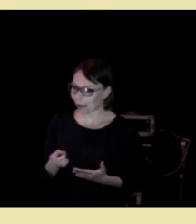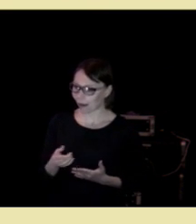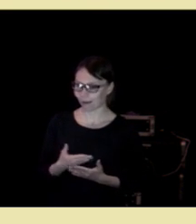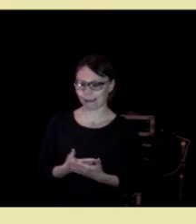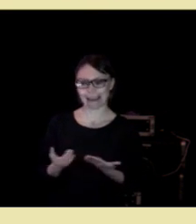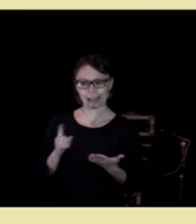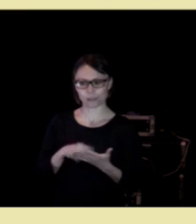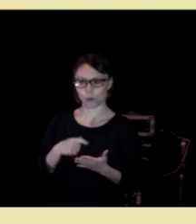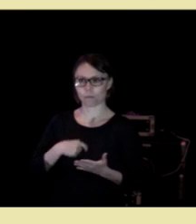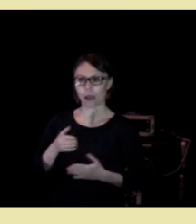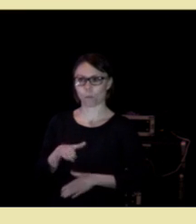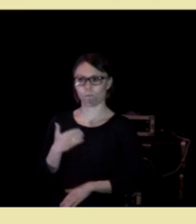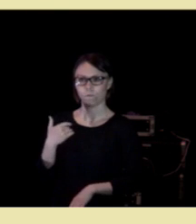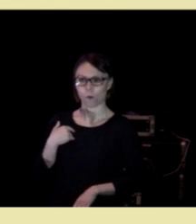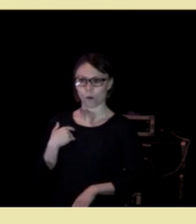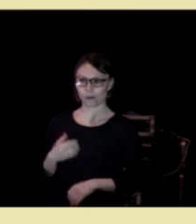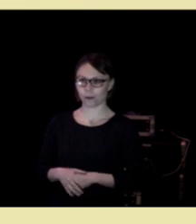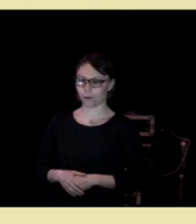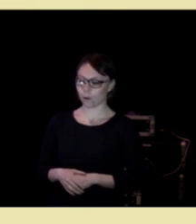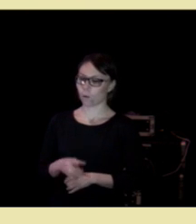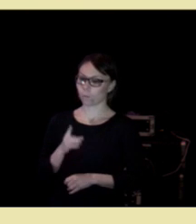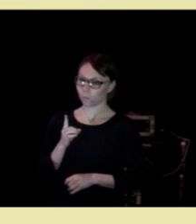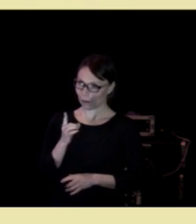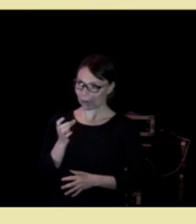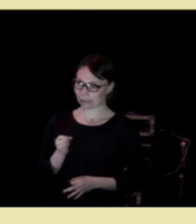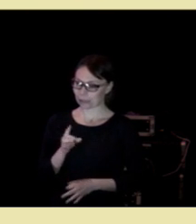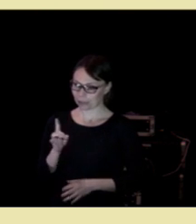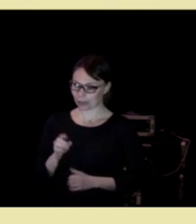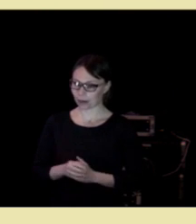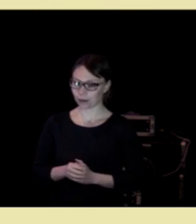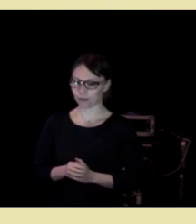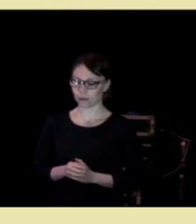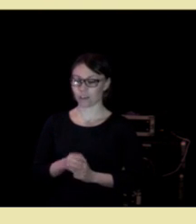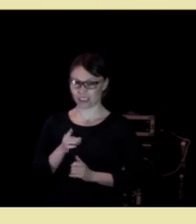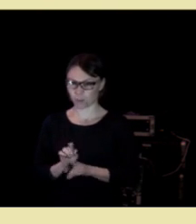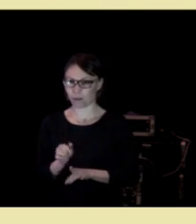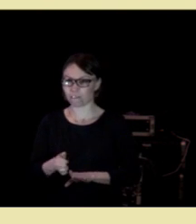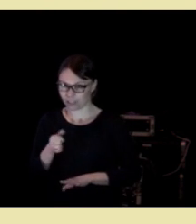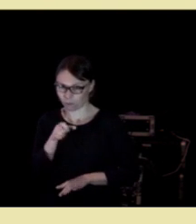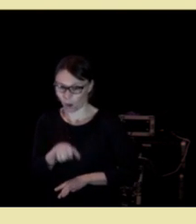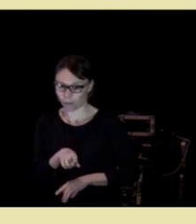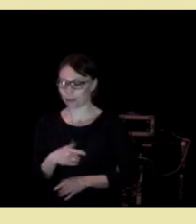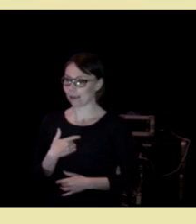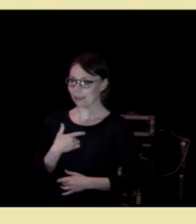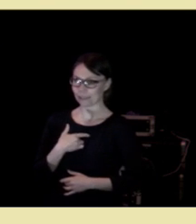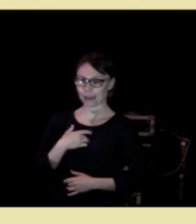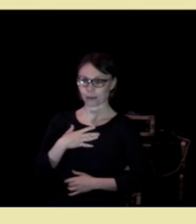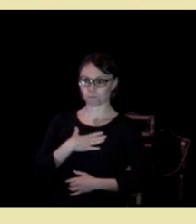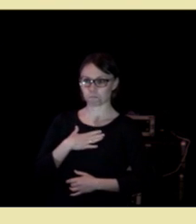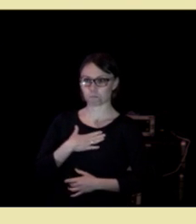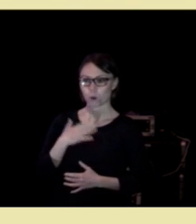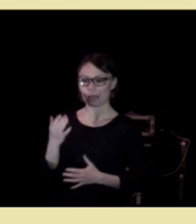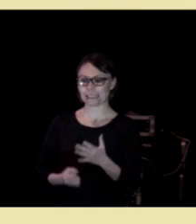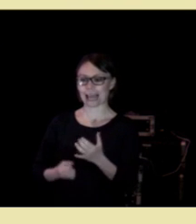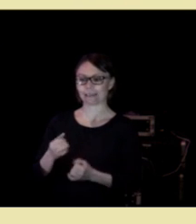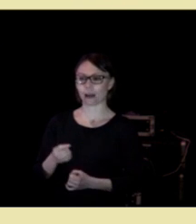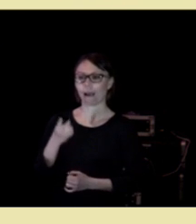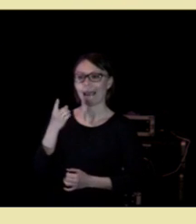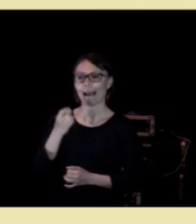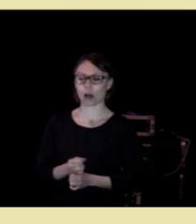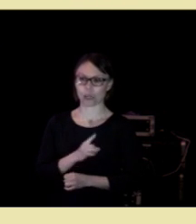meg om før. Og så sier han en ting til, og det var det som var viktig for han. Jeg vil på Setra en gang